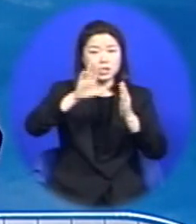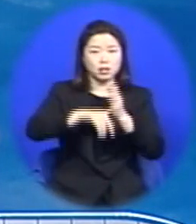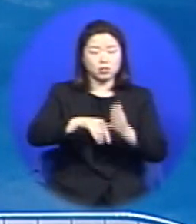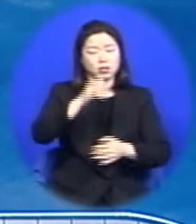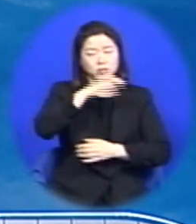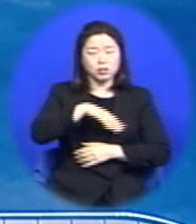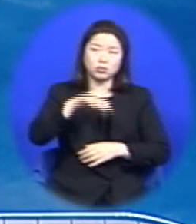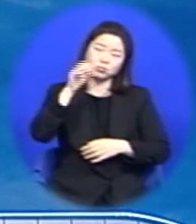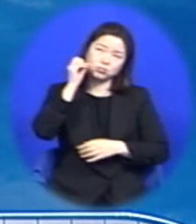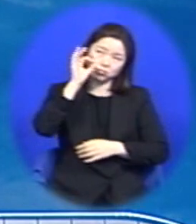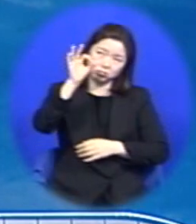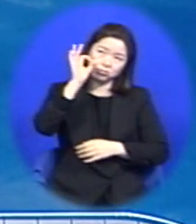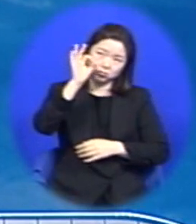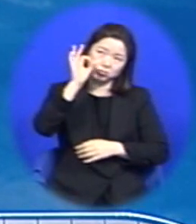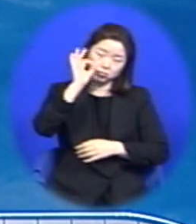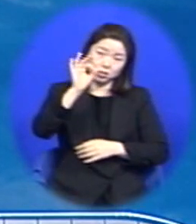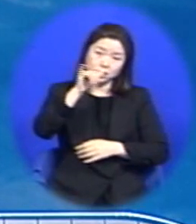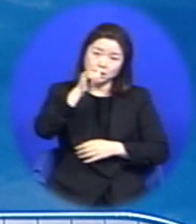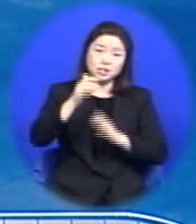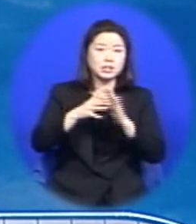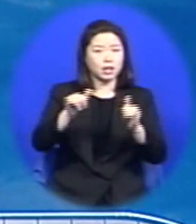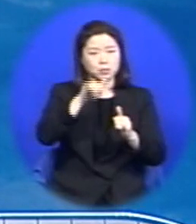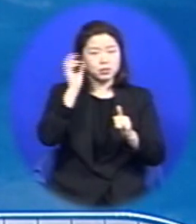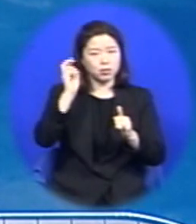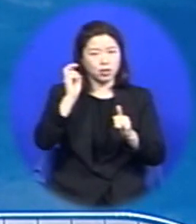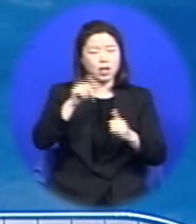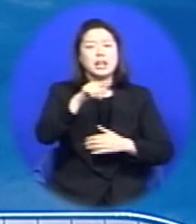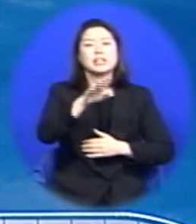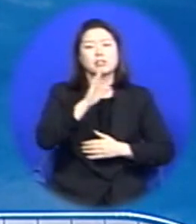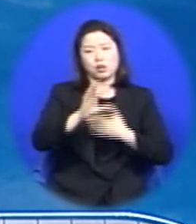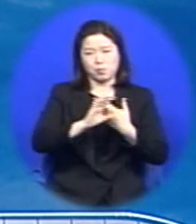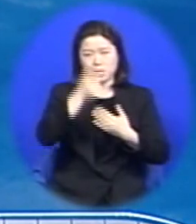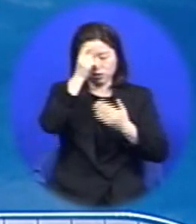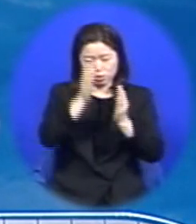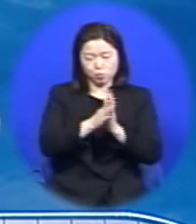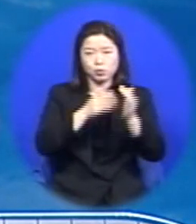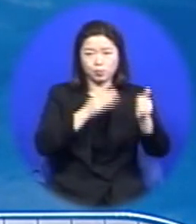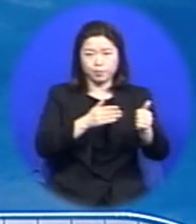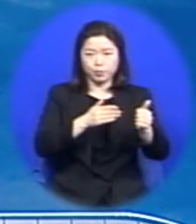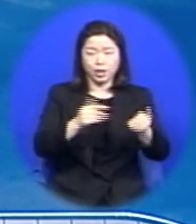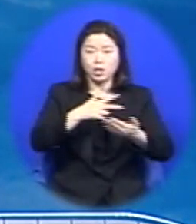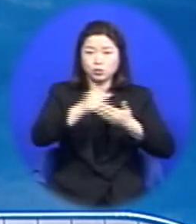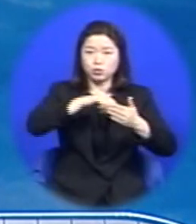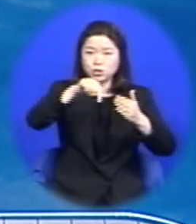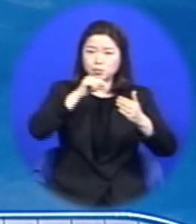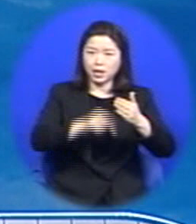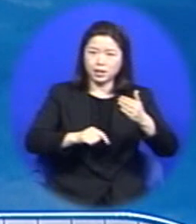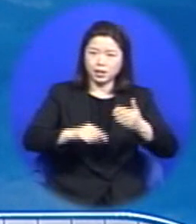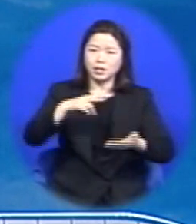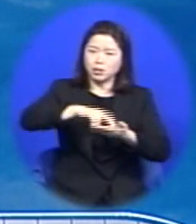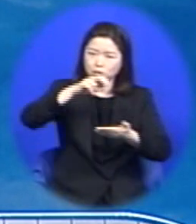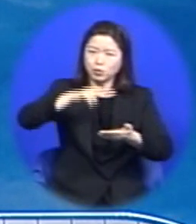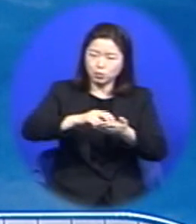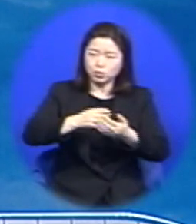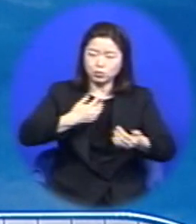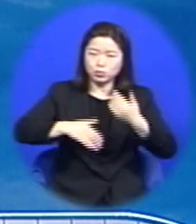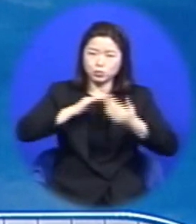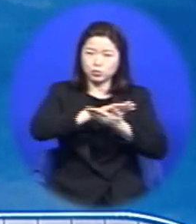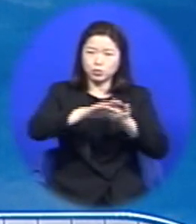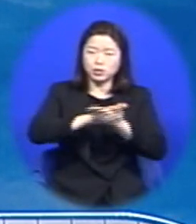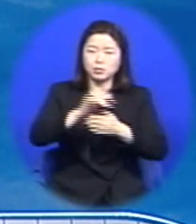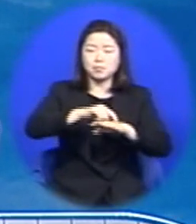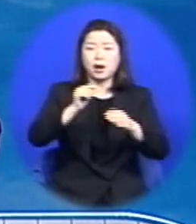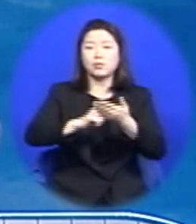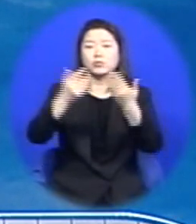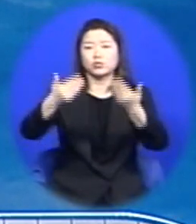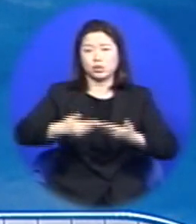보는 사람이 있을 겁니다. 그렇다면 기도하세요. 주님 안에 뛰어놀 수 있는 마음을 허락해 달라고 말이죠.